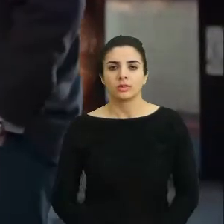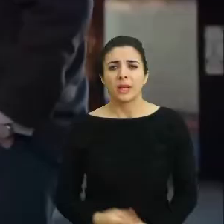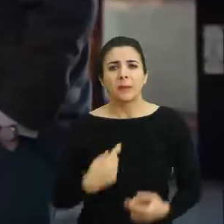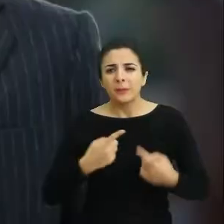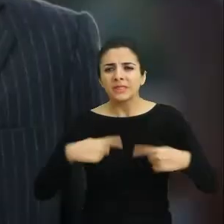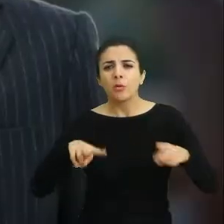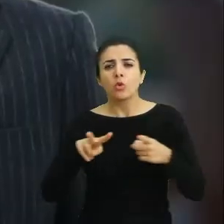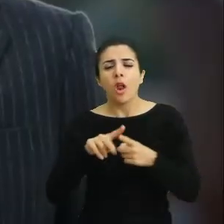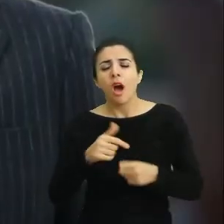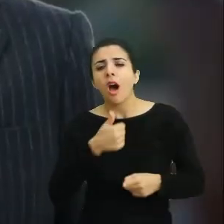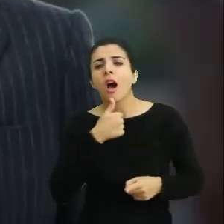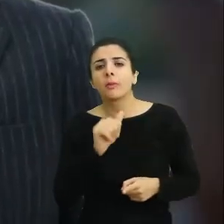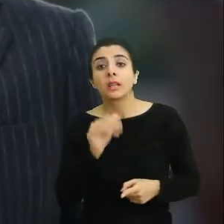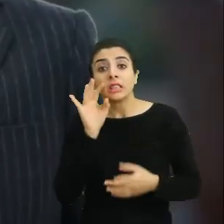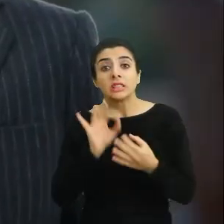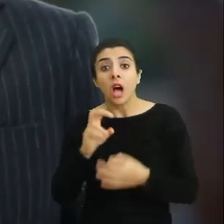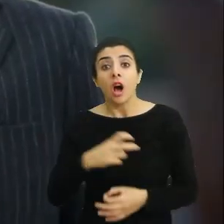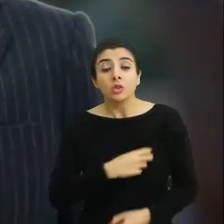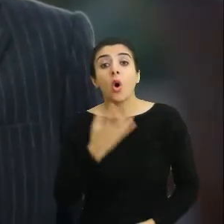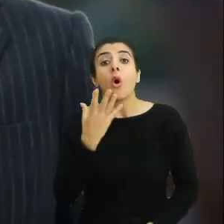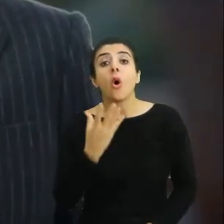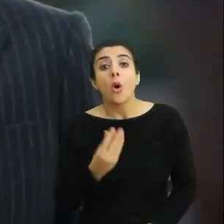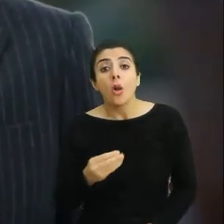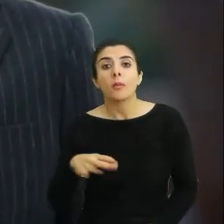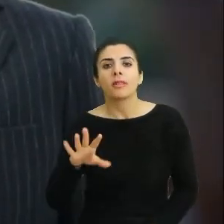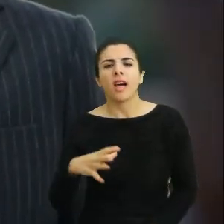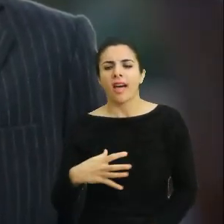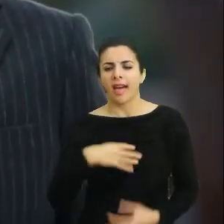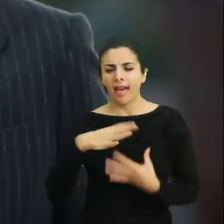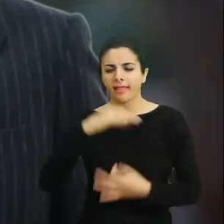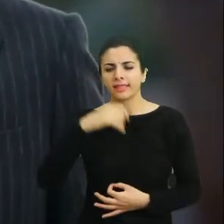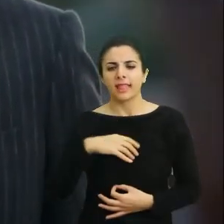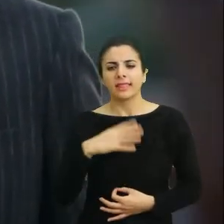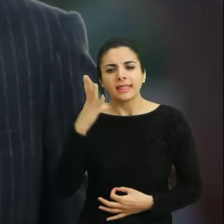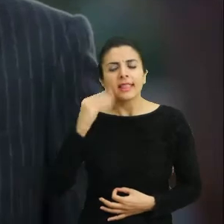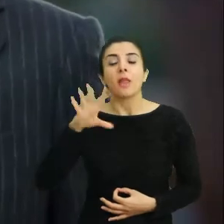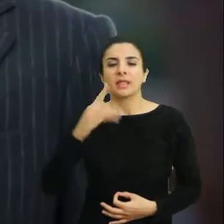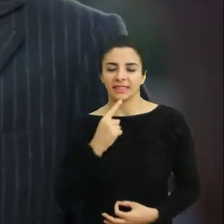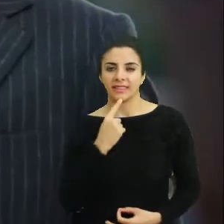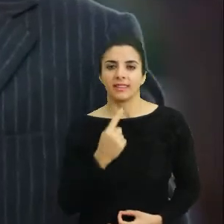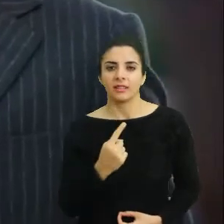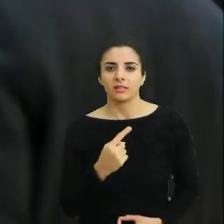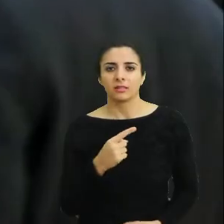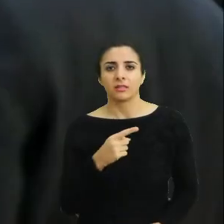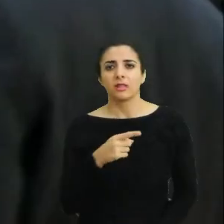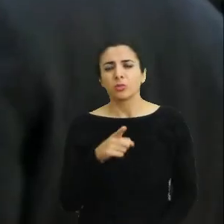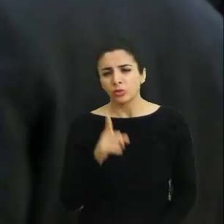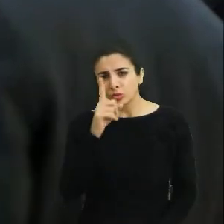Bizim Nuri abi insan aşık olmadan kendini tanıyamaz derdi. Oysa.